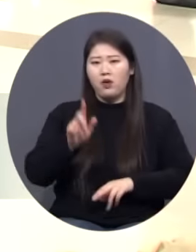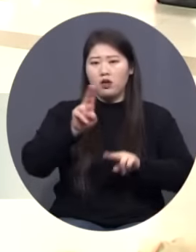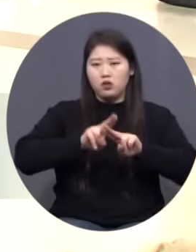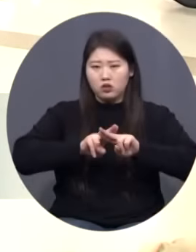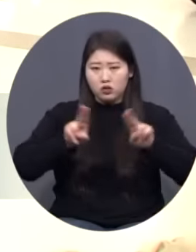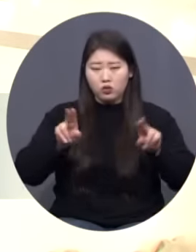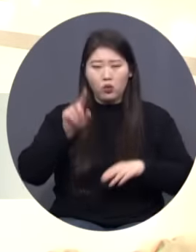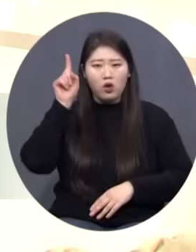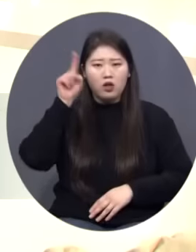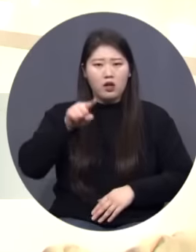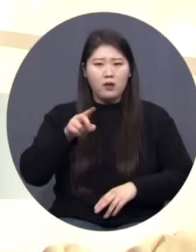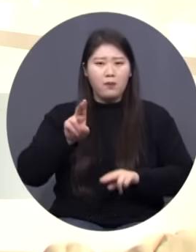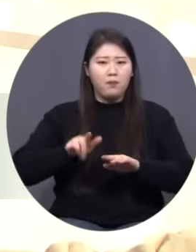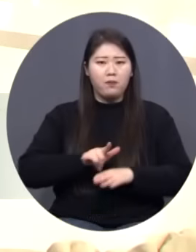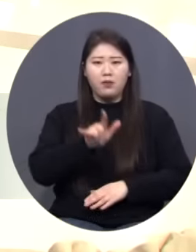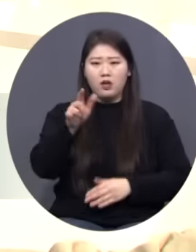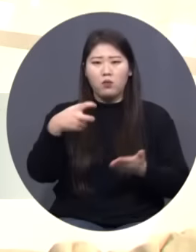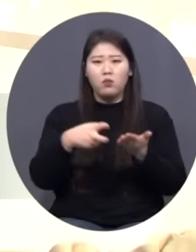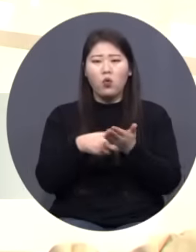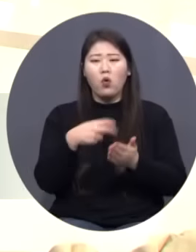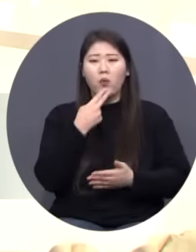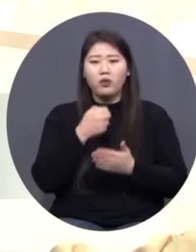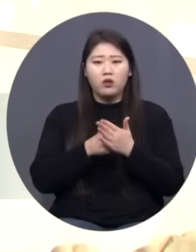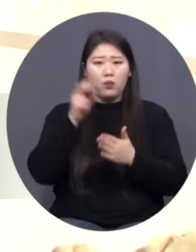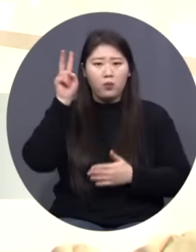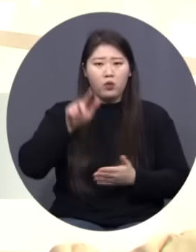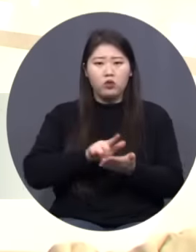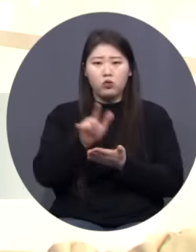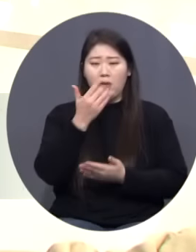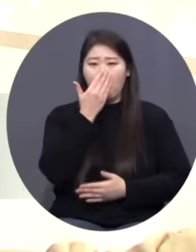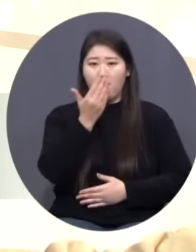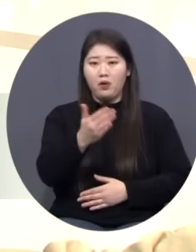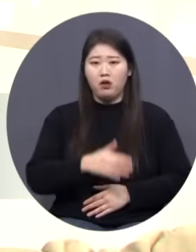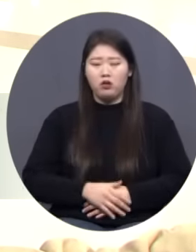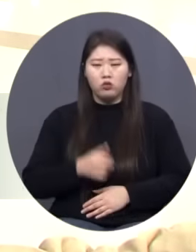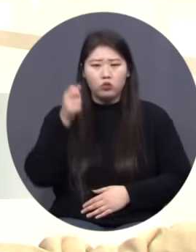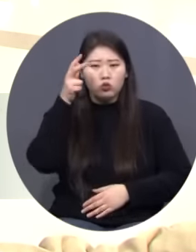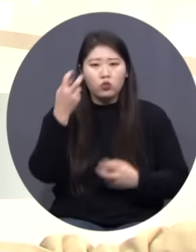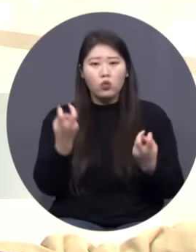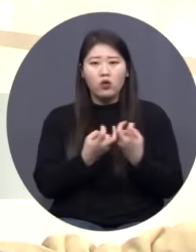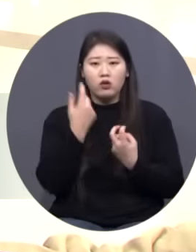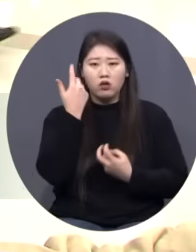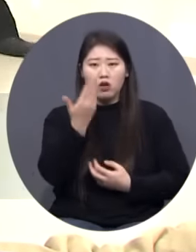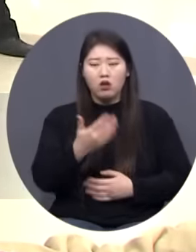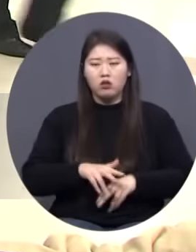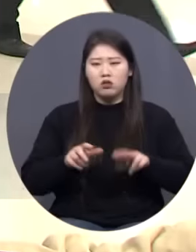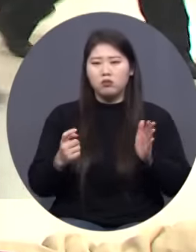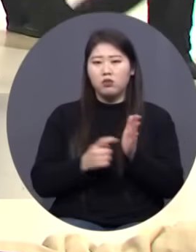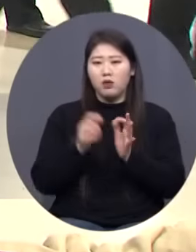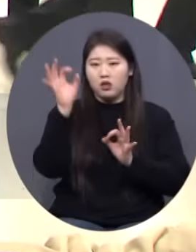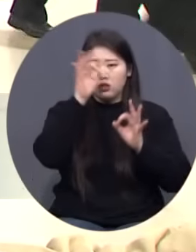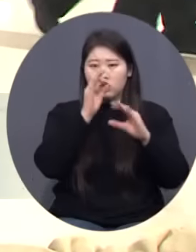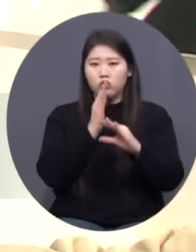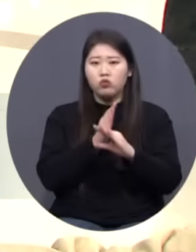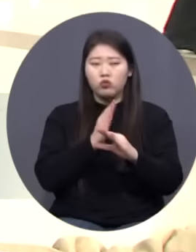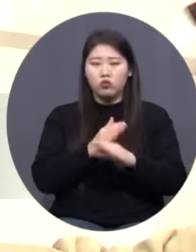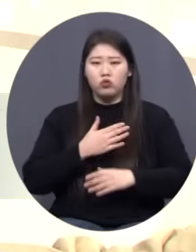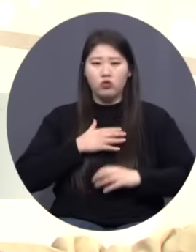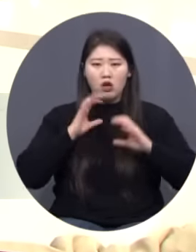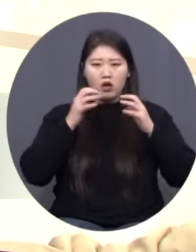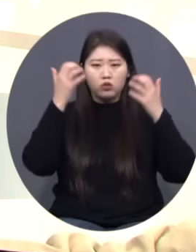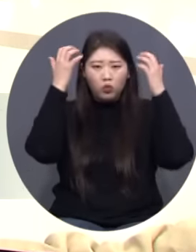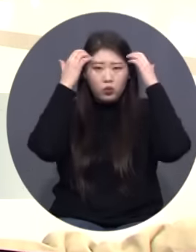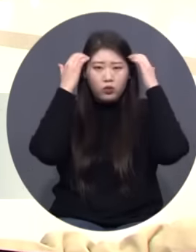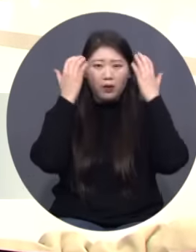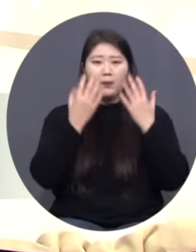편이 없어서 모레에 가야 되는 상황이에요. 숙소나 이런 건 어떻게 하세요? 숙소도 지금 급하게 알아봐야 돼서 아이들도